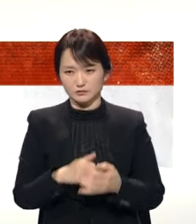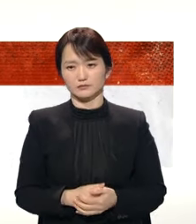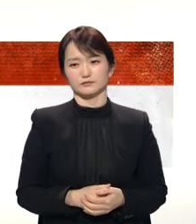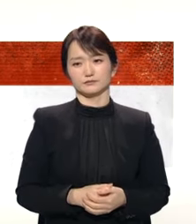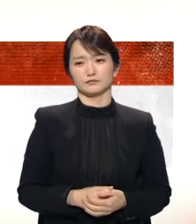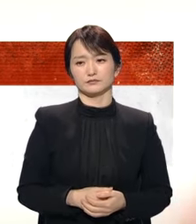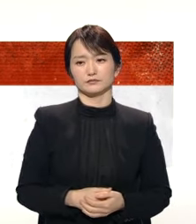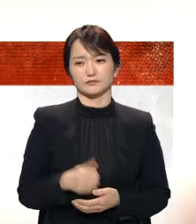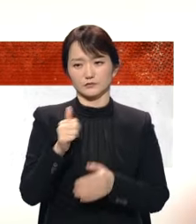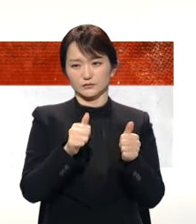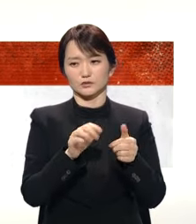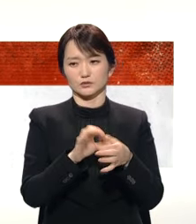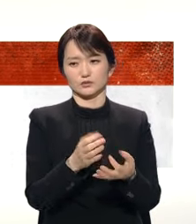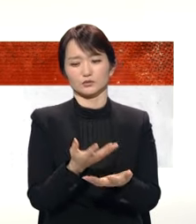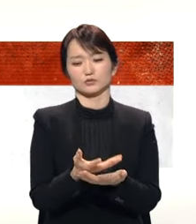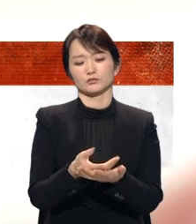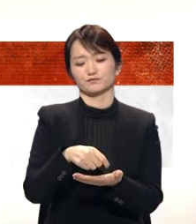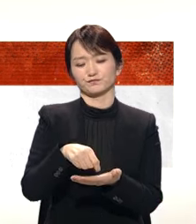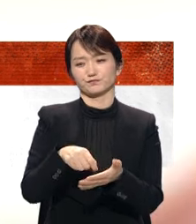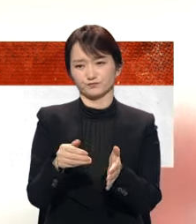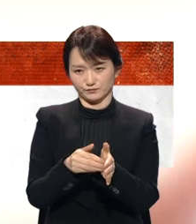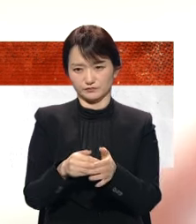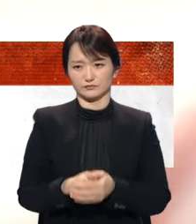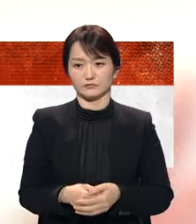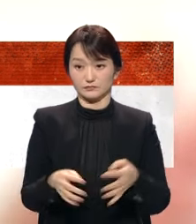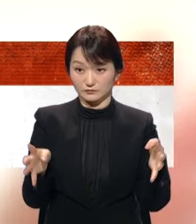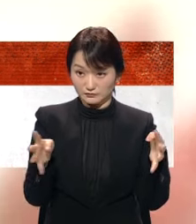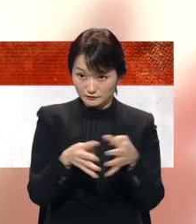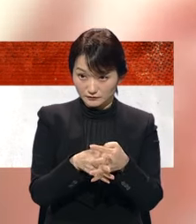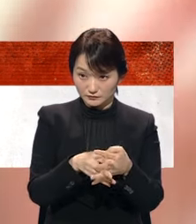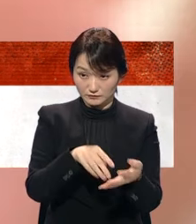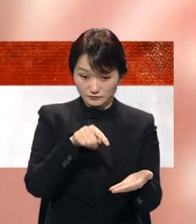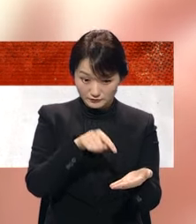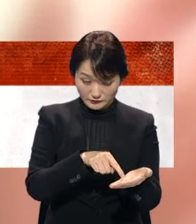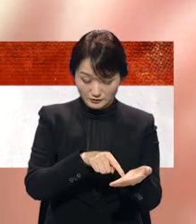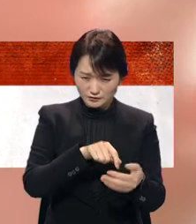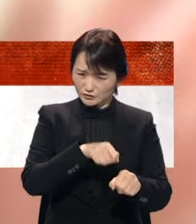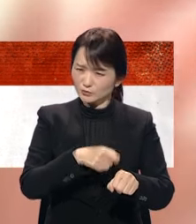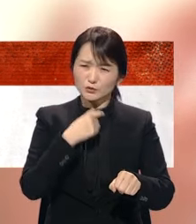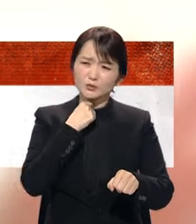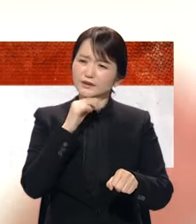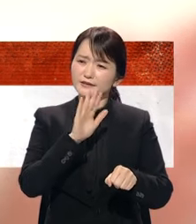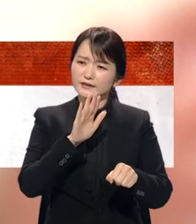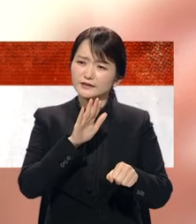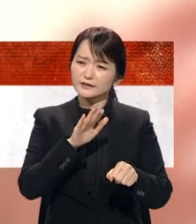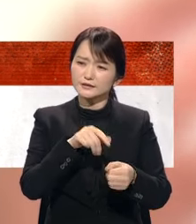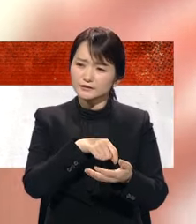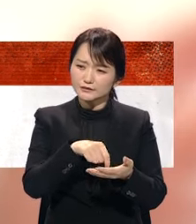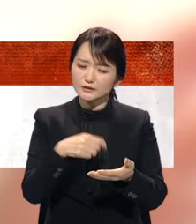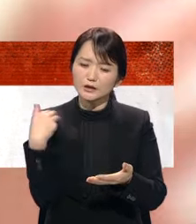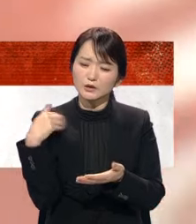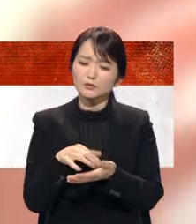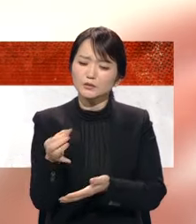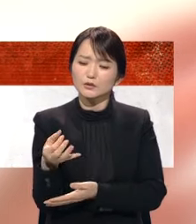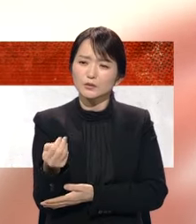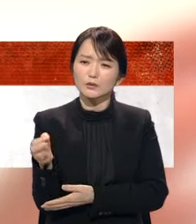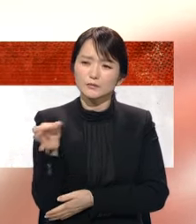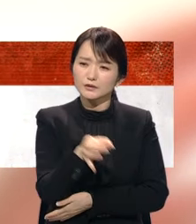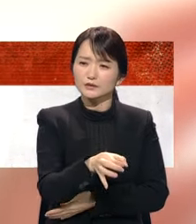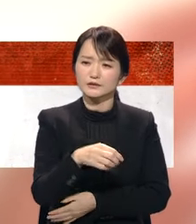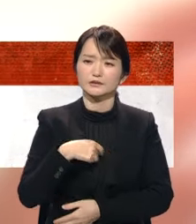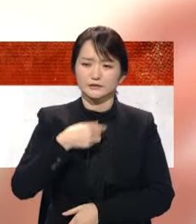통해서 서류를 다 작성을 하셨더라고요. 합의서 점 찍고 처벌 불원서 해가지고 뭐 환불금 얼마를 받고 이제